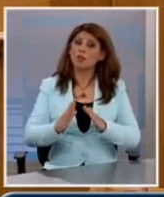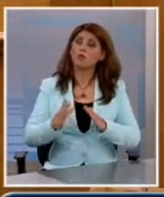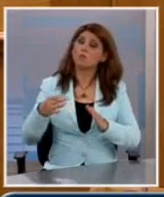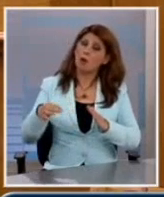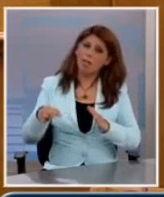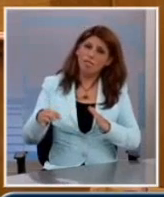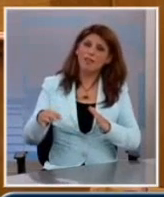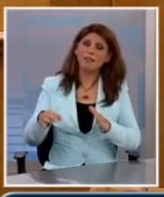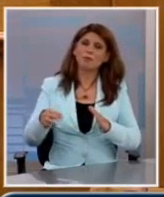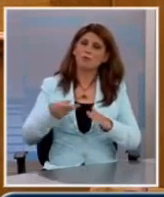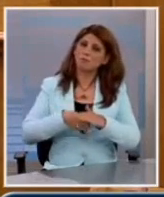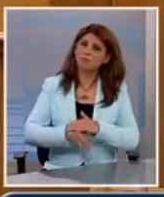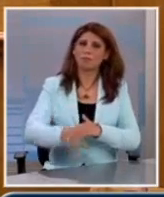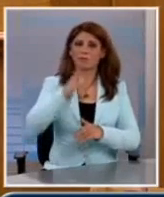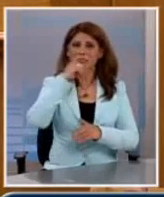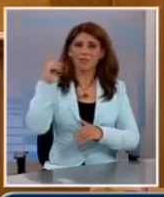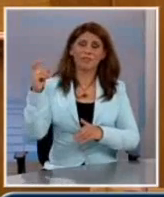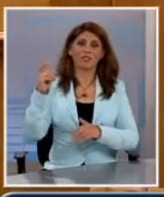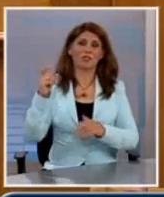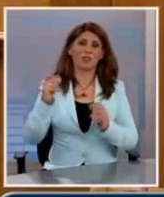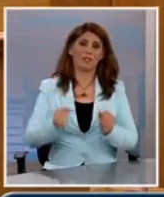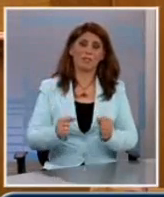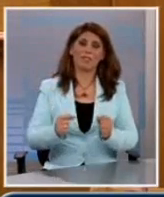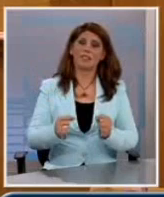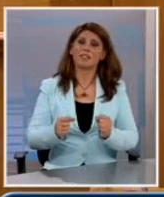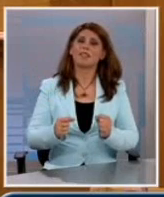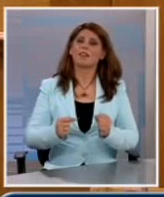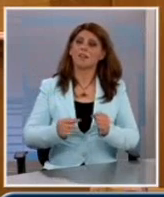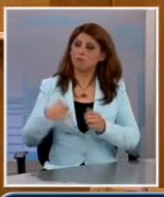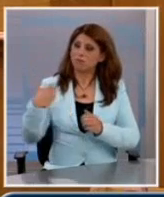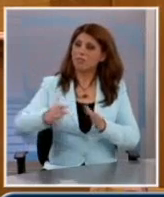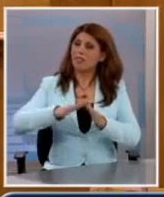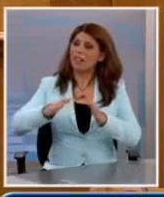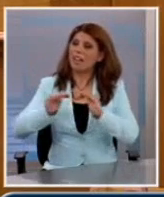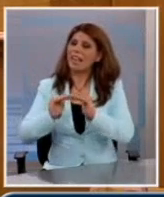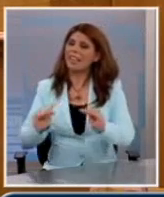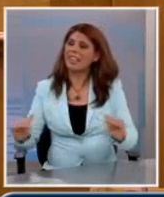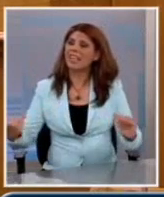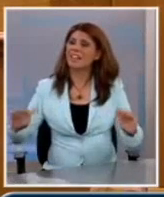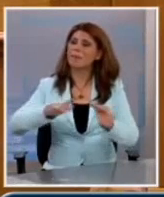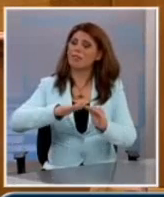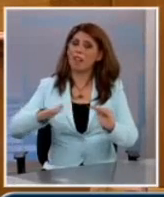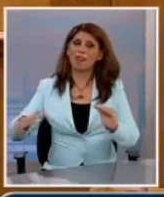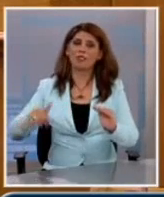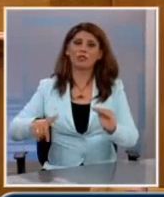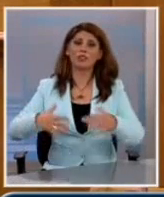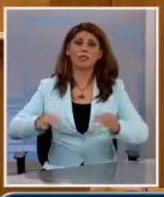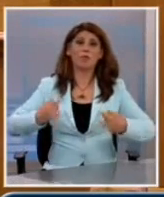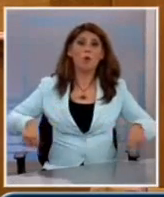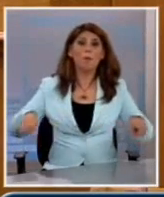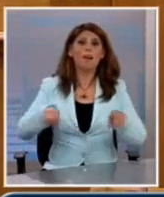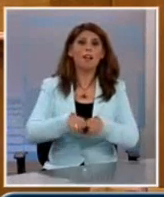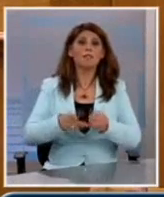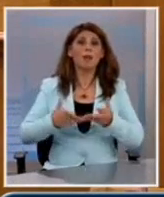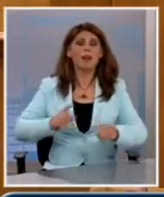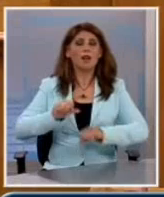αδύναμους, περνάμε το δύσκολο κάβο, βγαίνουμε επιτέλους σε ήρεμα νερά και ξεκινάμε όλοι μαζί τον μεγάλο αγώνα.